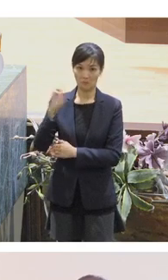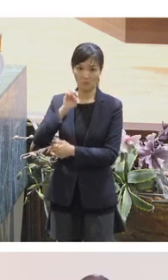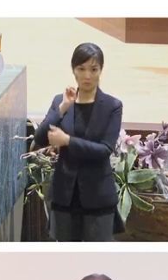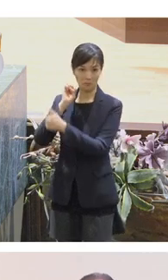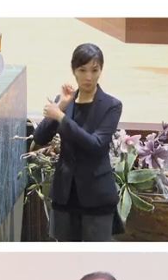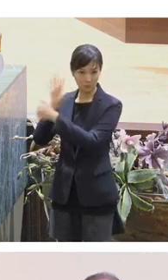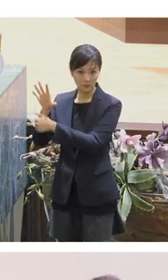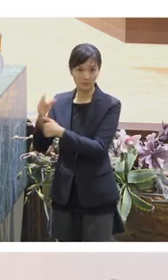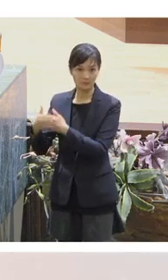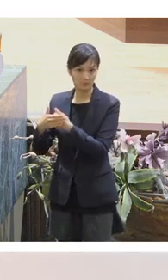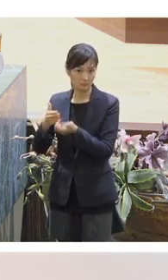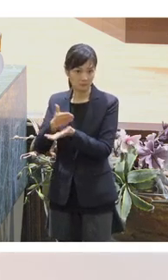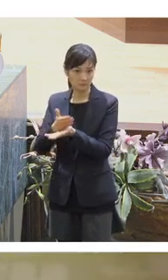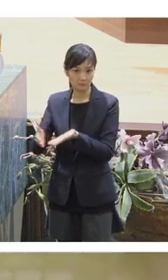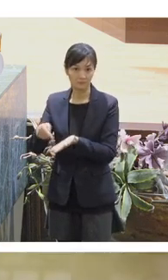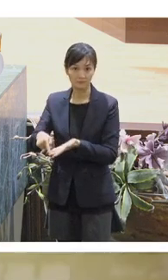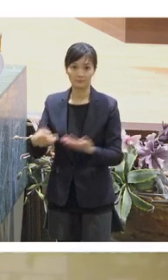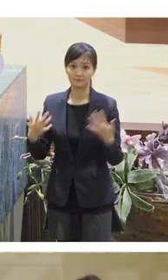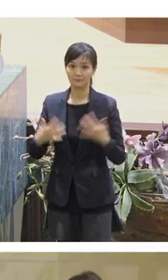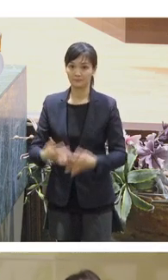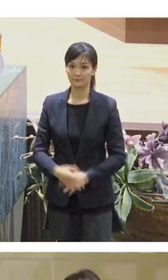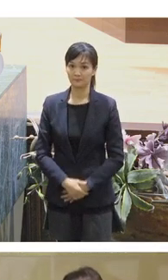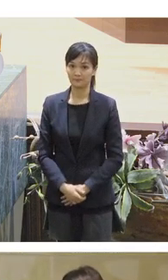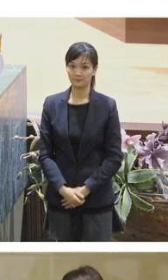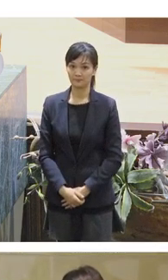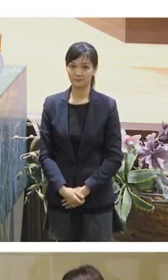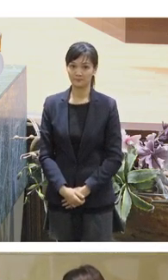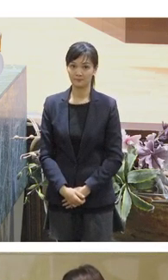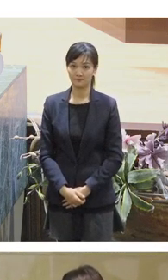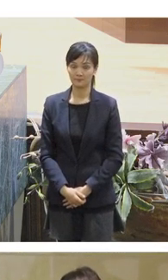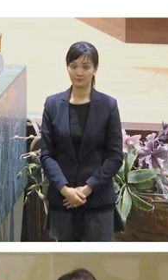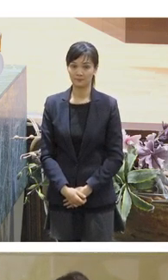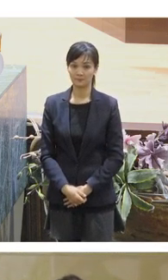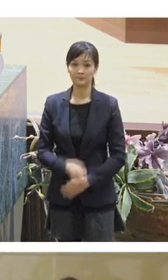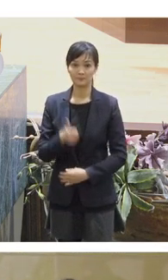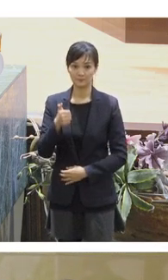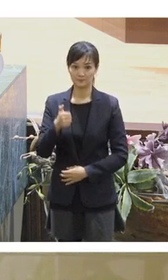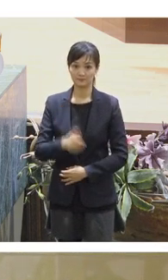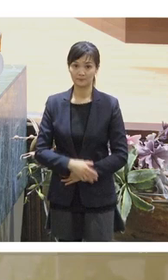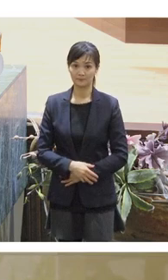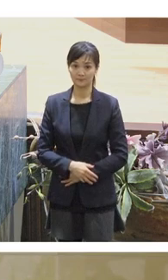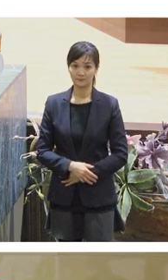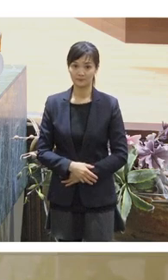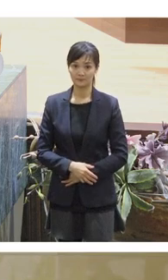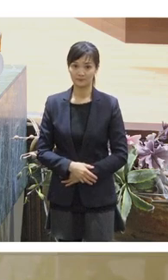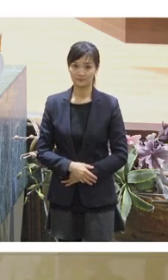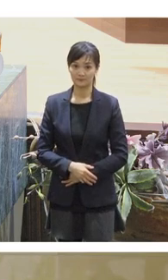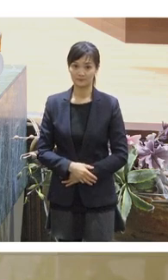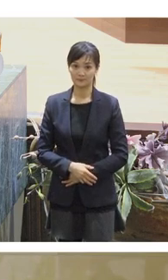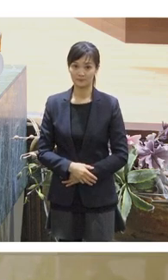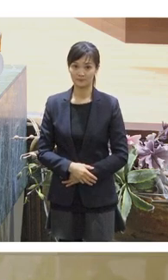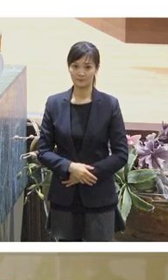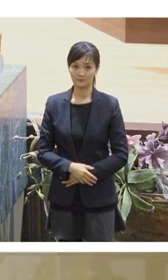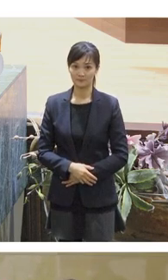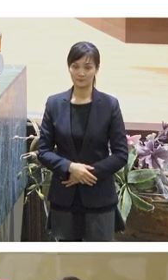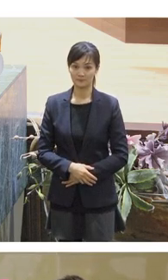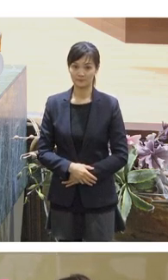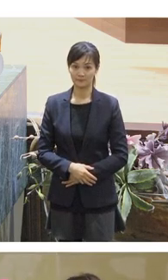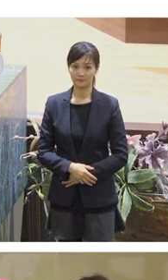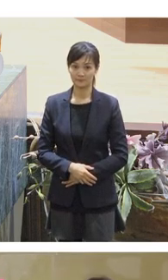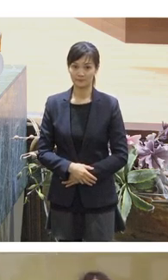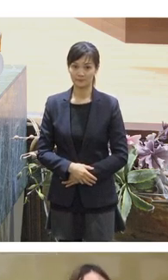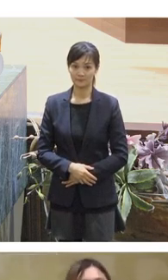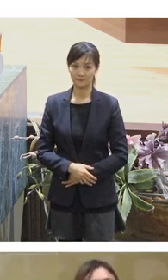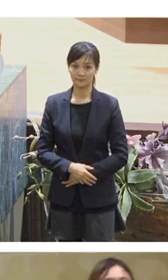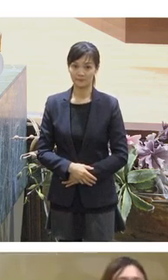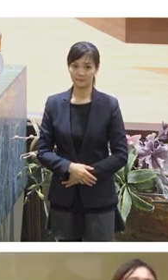好，谢谢洪焕章老师。那接下来看一下接下